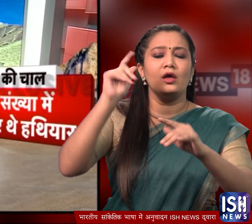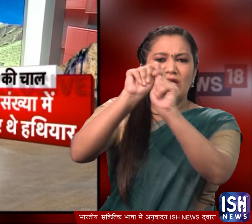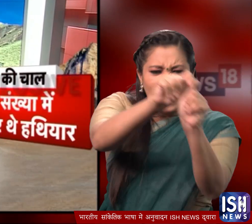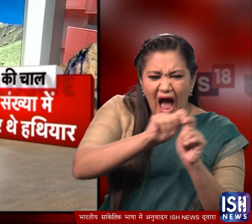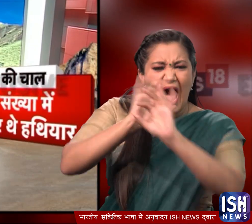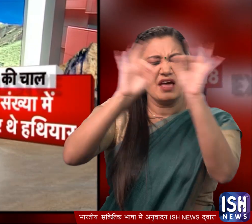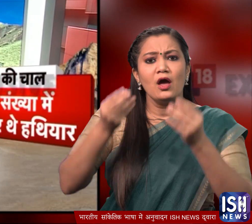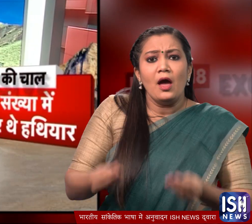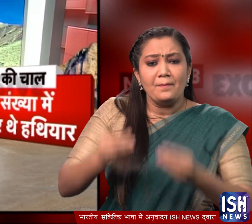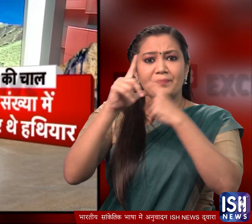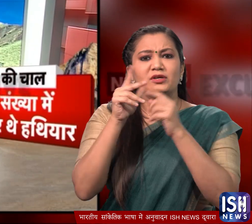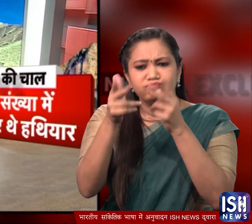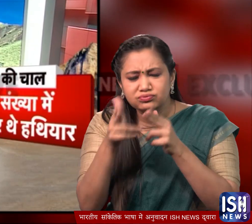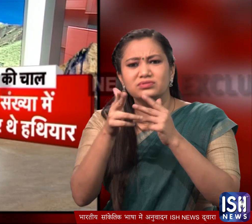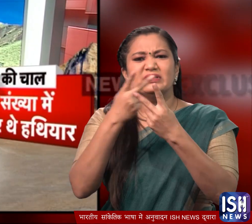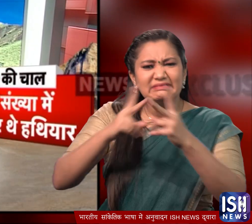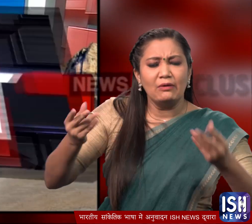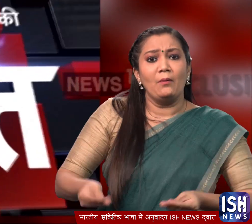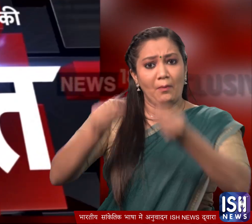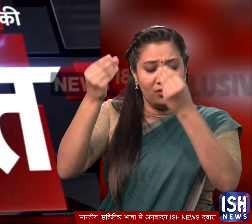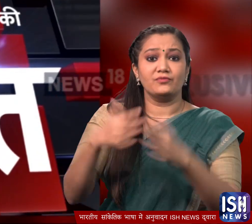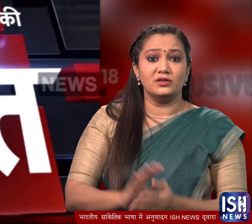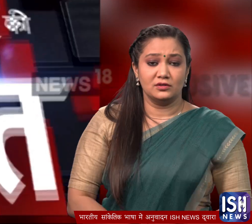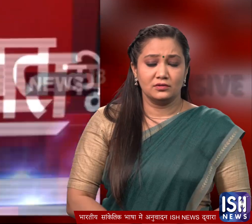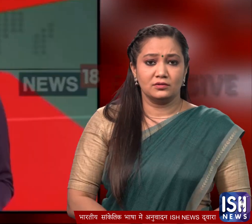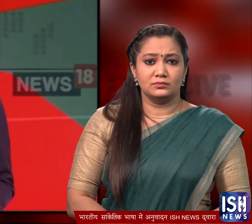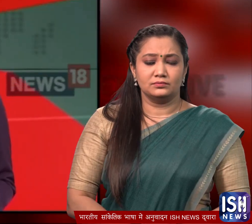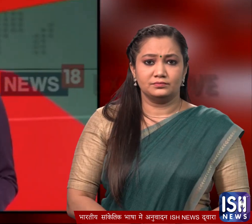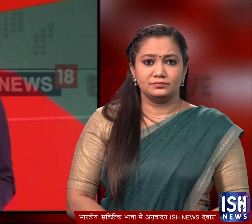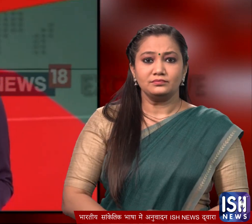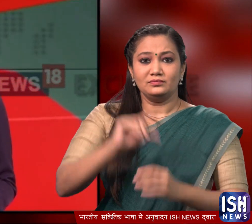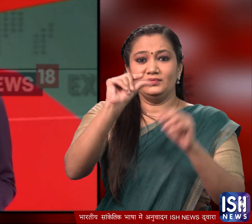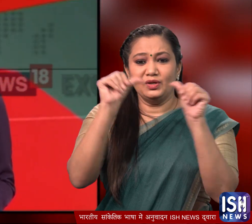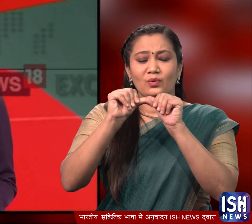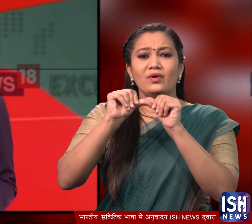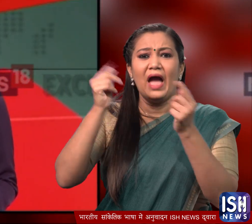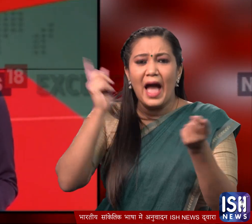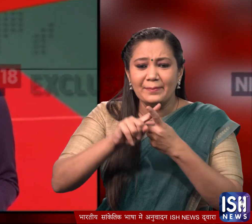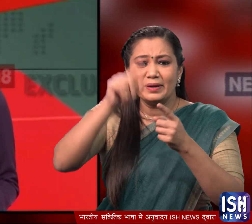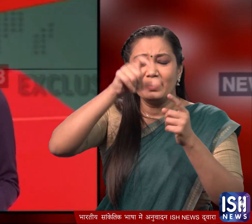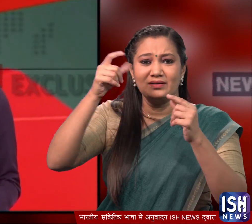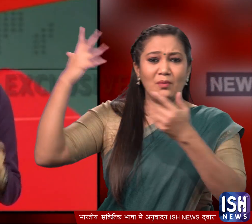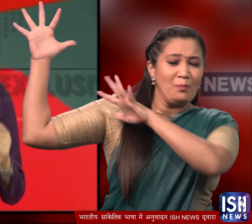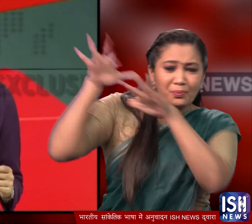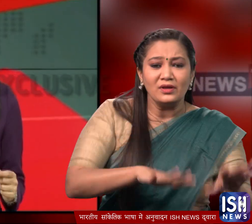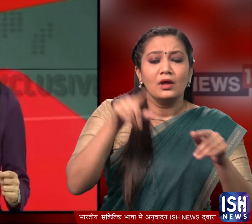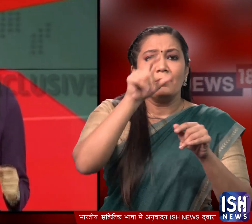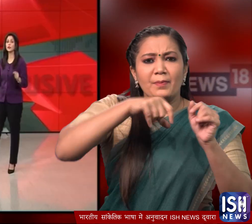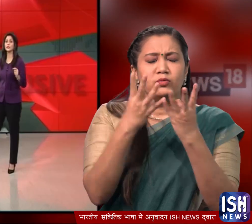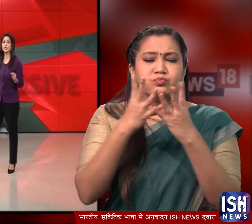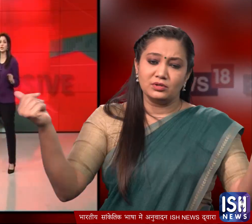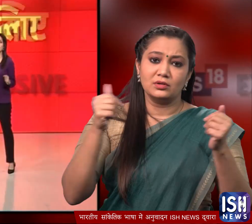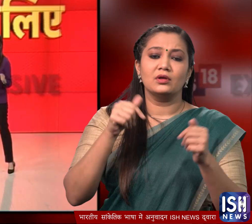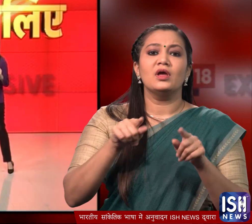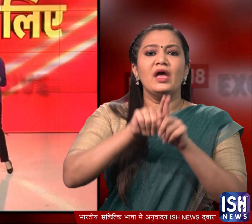के साथ भारी संख्या में हथियार भी लाए गए थे। चल रहा है उत्तराखंड हादसे में लापता लोगों की सलामती के लिए